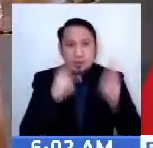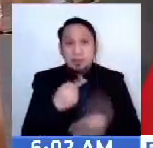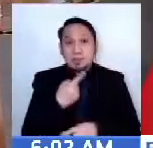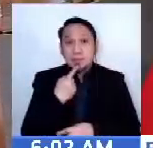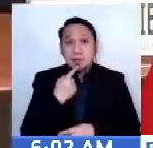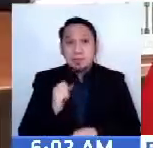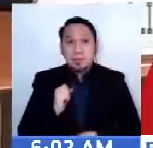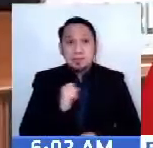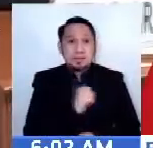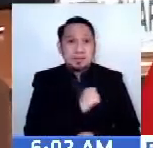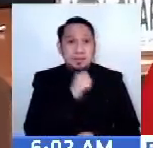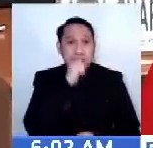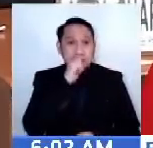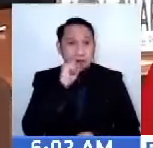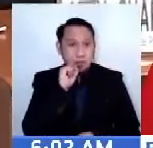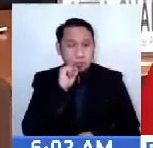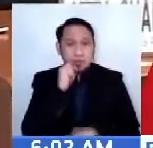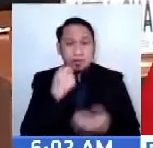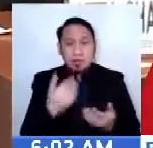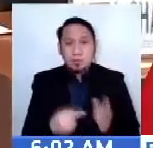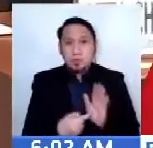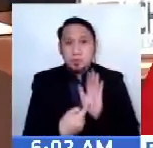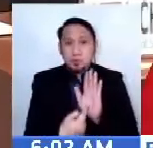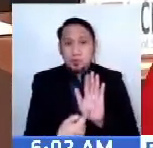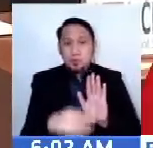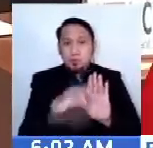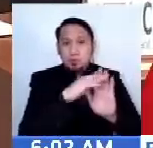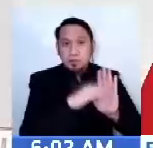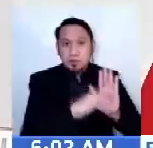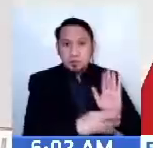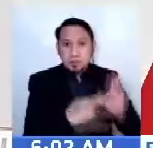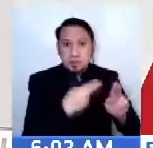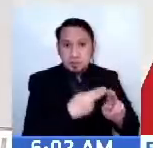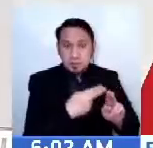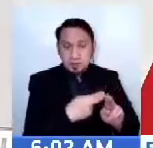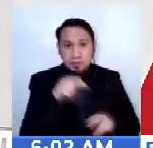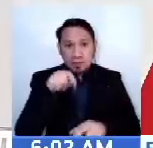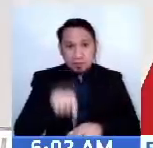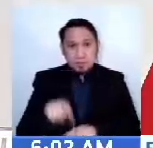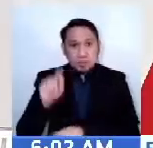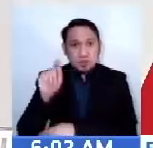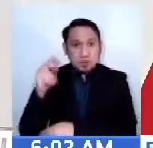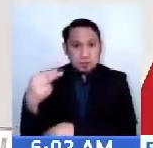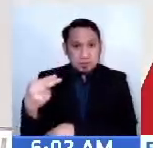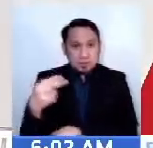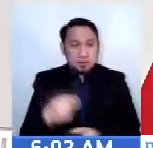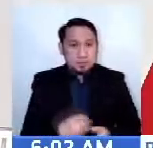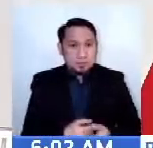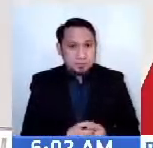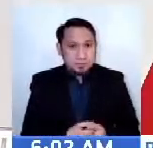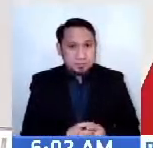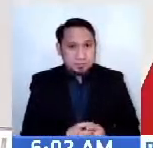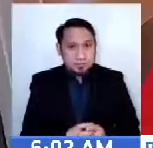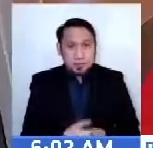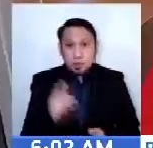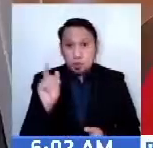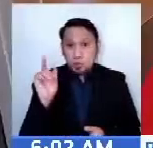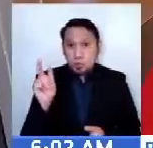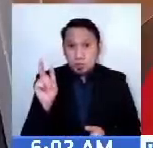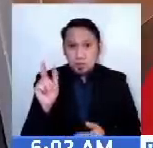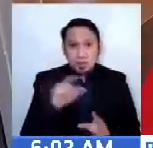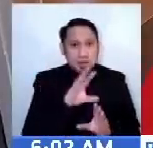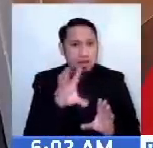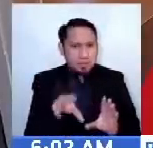i-release ng ahensya ang listahan sa Huwebes. Ayon kay NICA Director Edsel Batalya, mahigit 20 ang kasama sa inisyal na